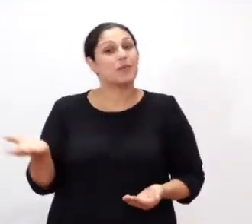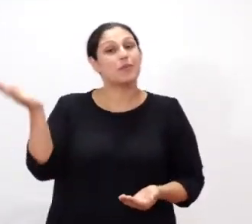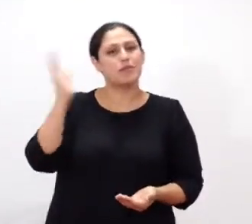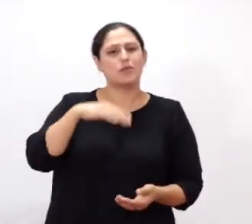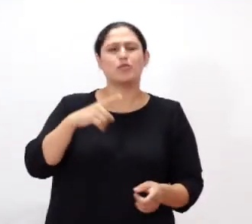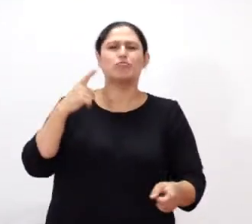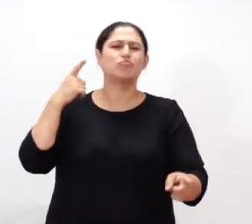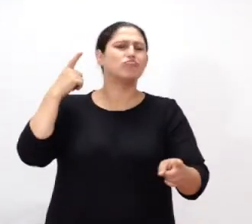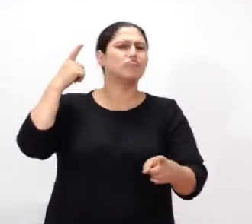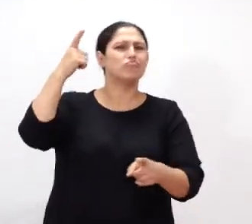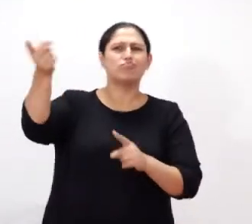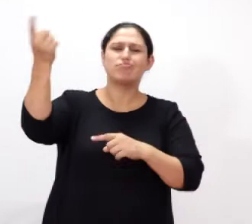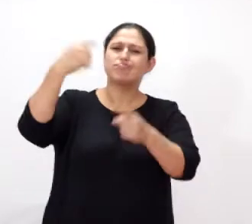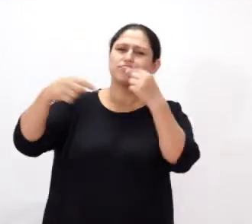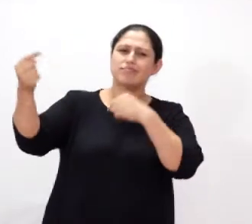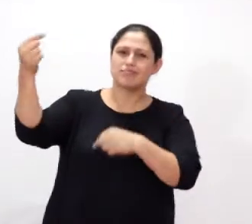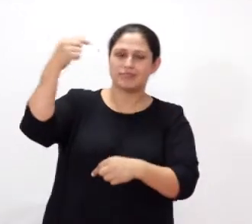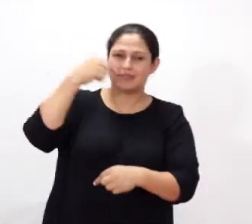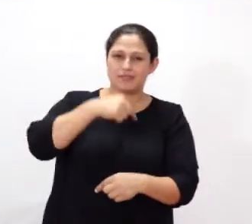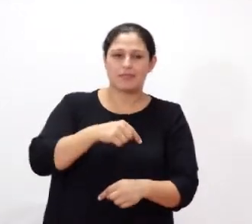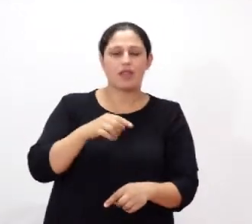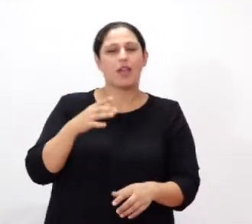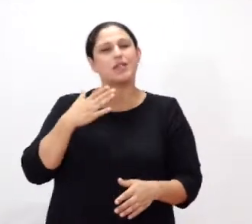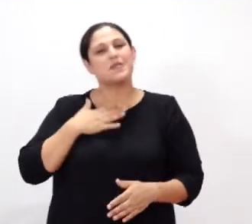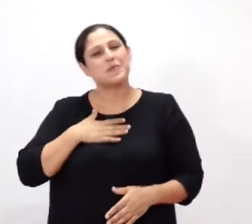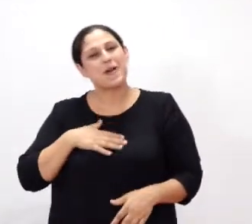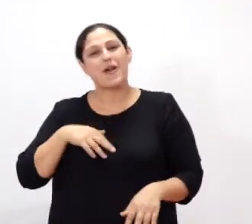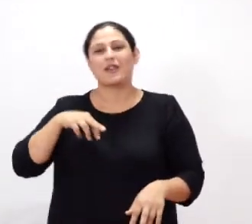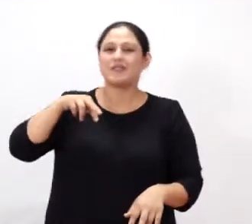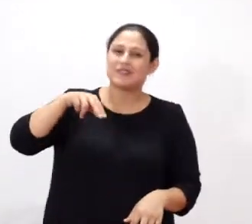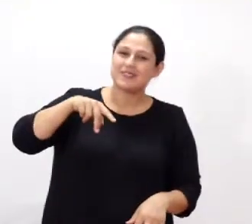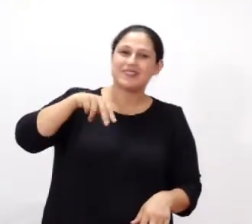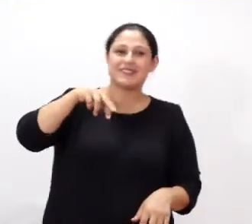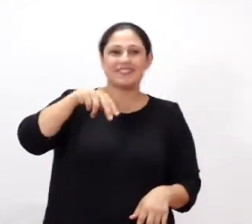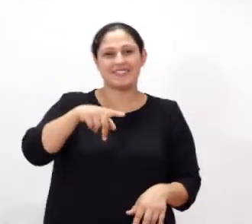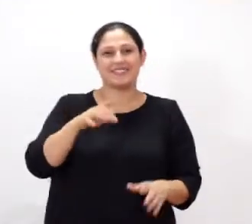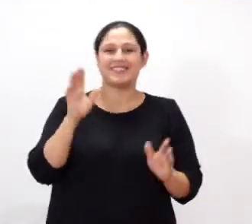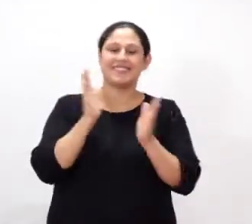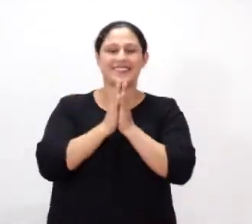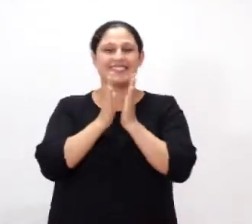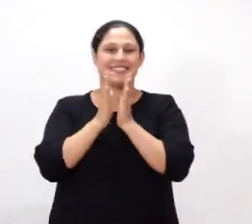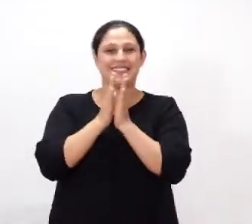از راه دور می آید بزور بزور می آید